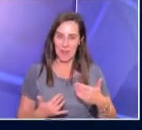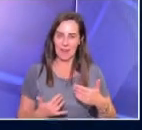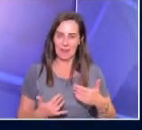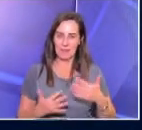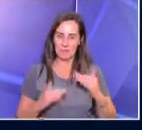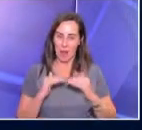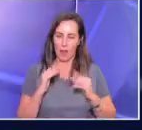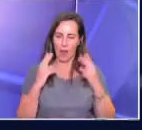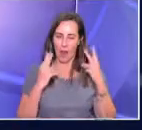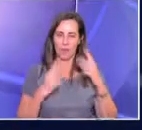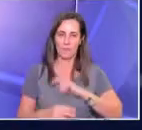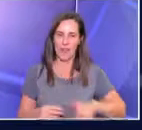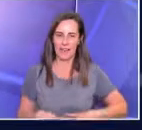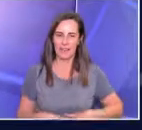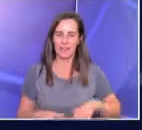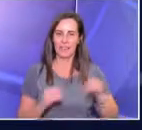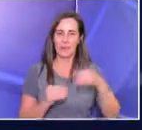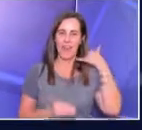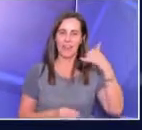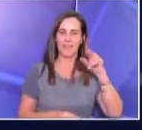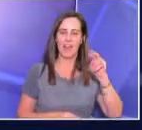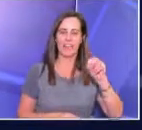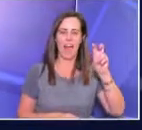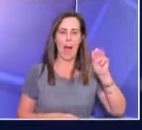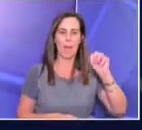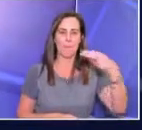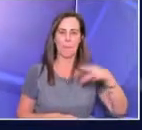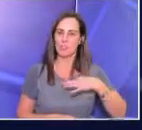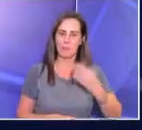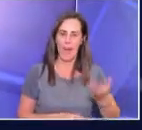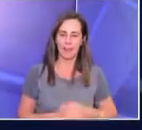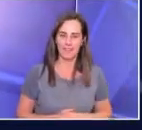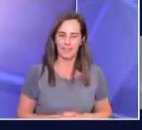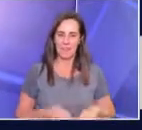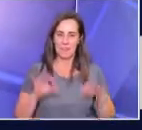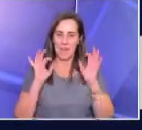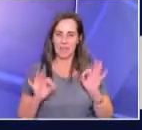מספר מאוד גבוה וחשוב בעירייה, איתנו על הקו. נעמה, ערב טוב, מה שלומך? בסדר, אני, מה